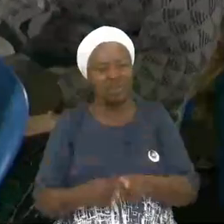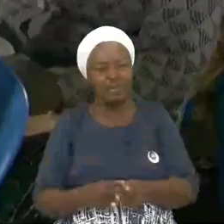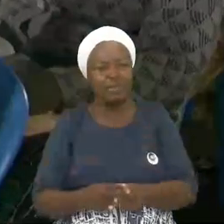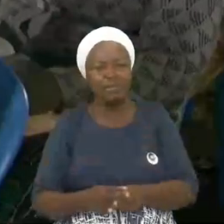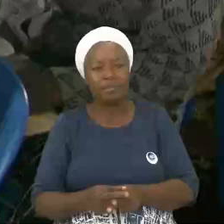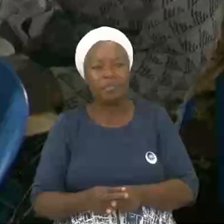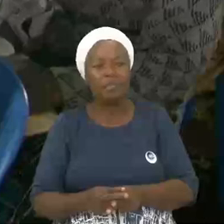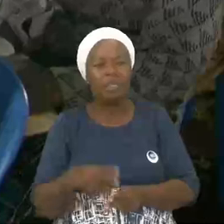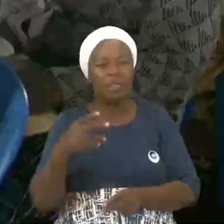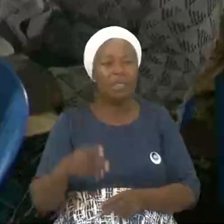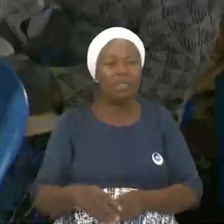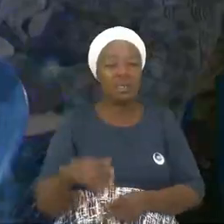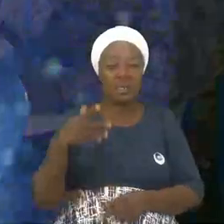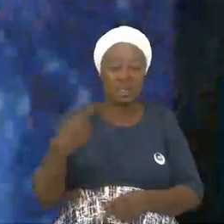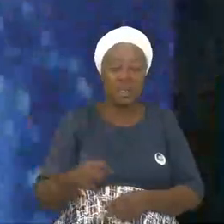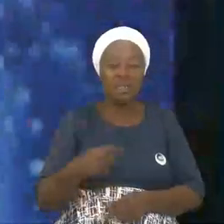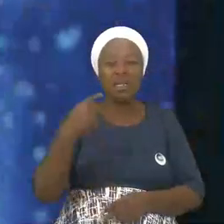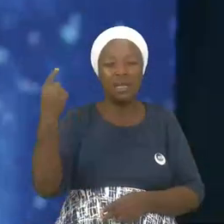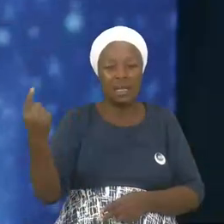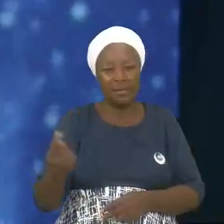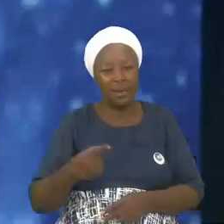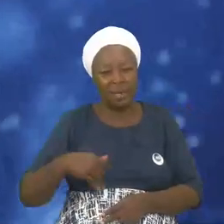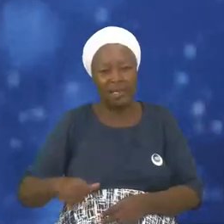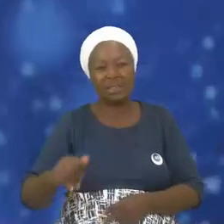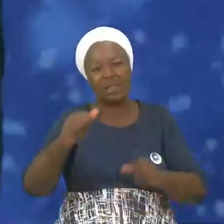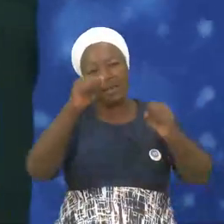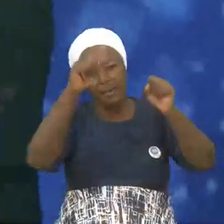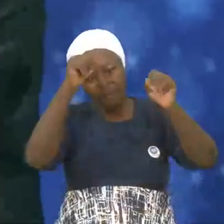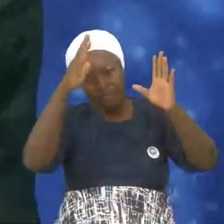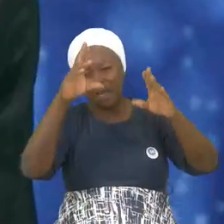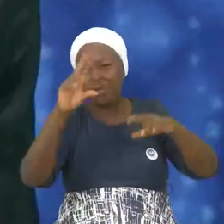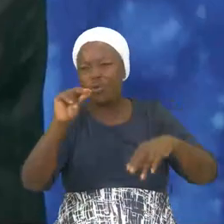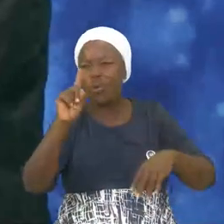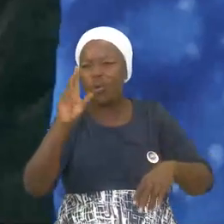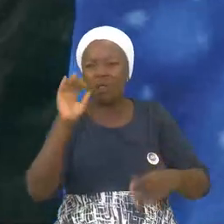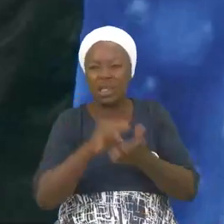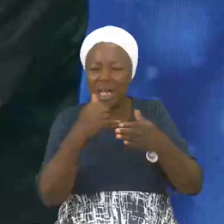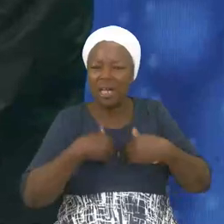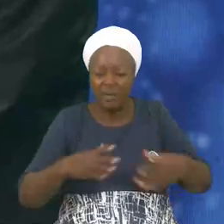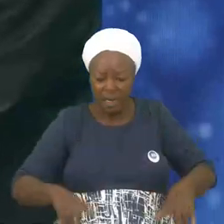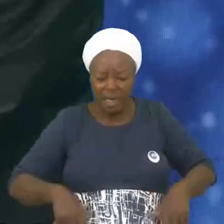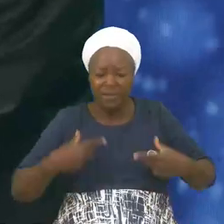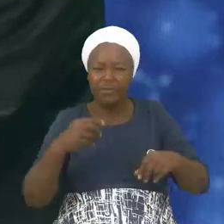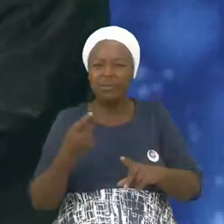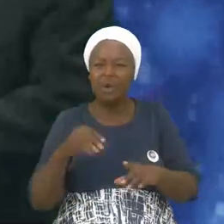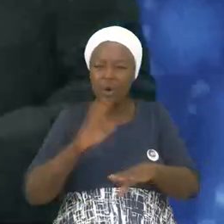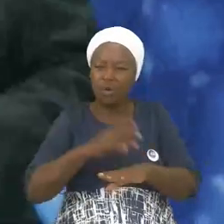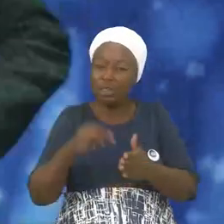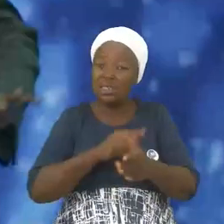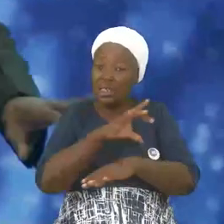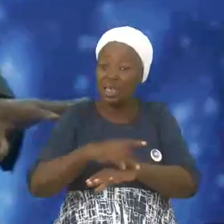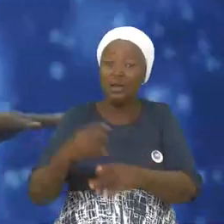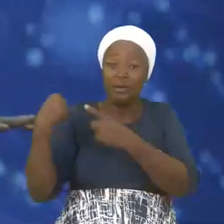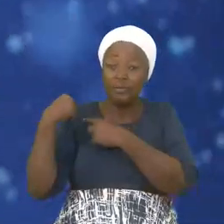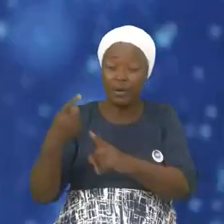toi ce soir. Et tu vas vaincre au nom de Jésus. Il est le Père éternel. Il n'y a personne